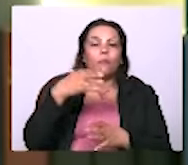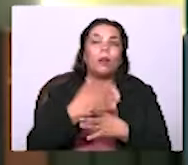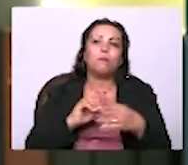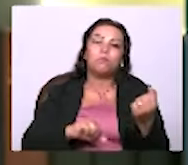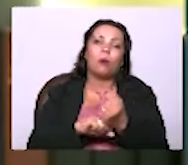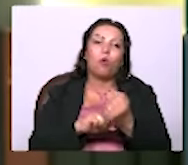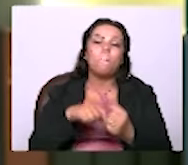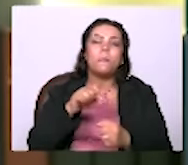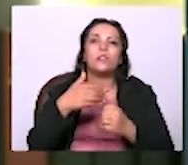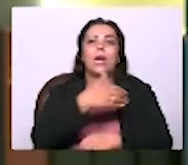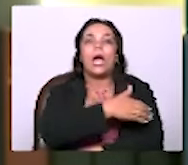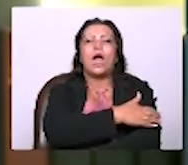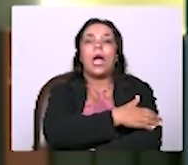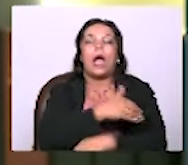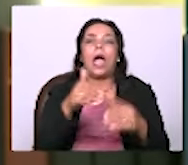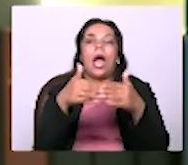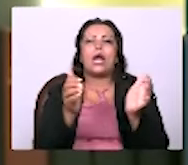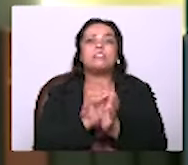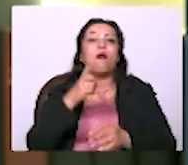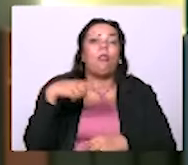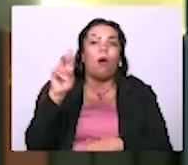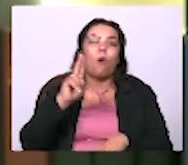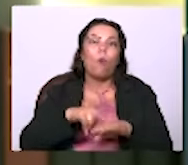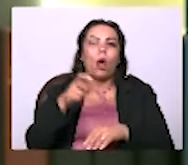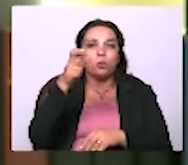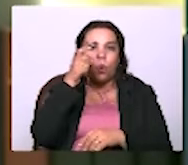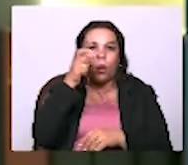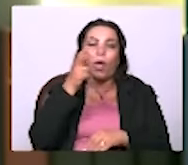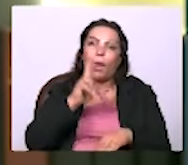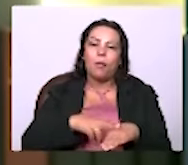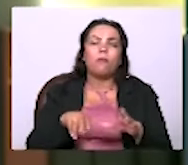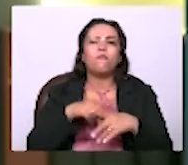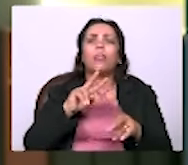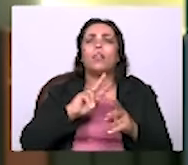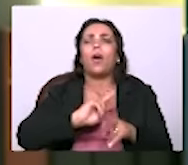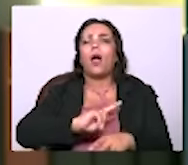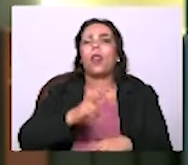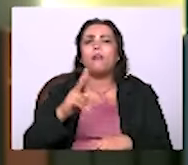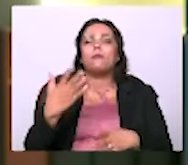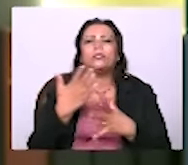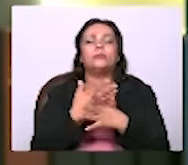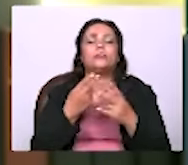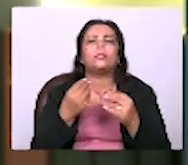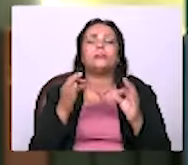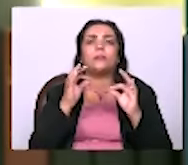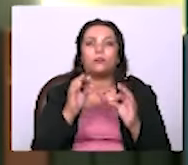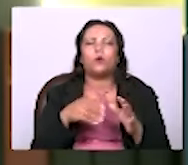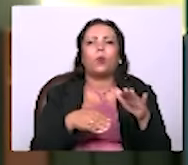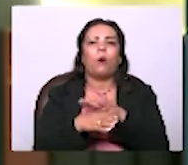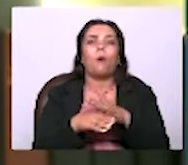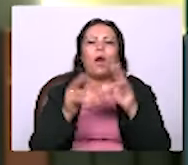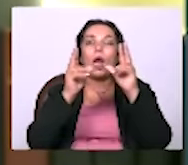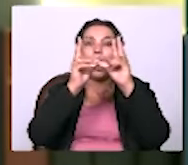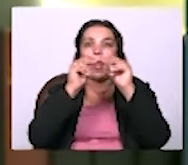حزب الله ومن سوريا ايضا وخلافات كثيره جدا داخل ا